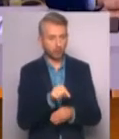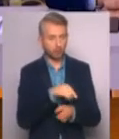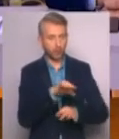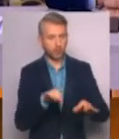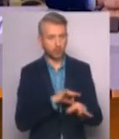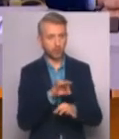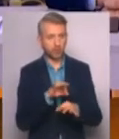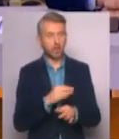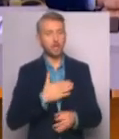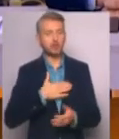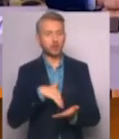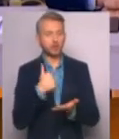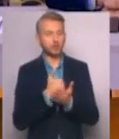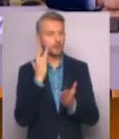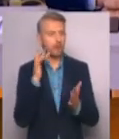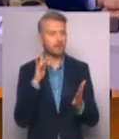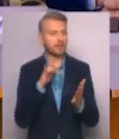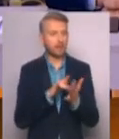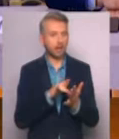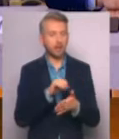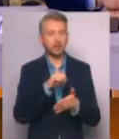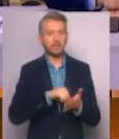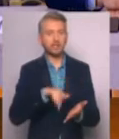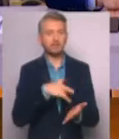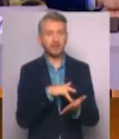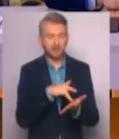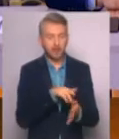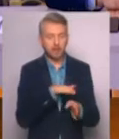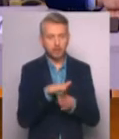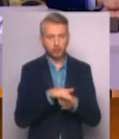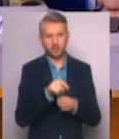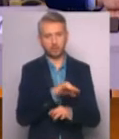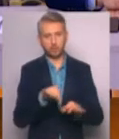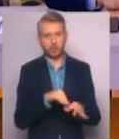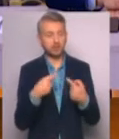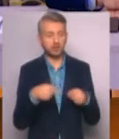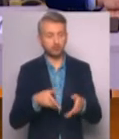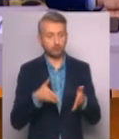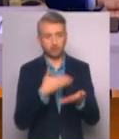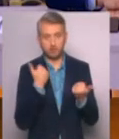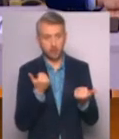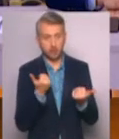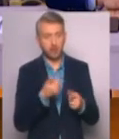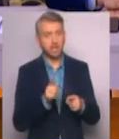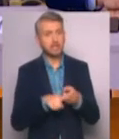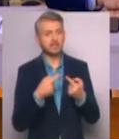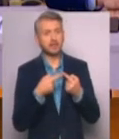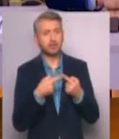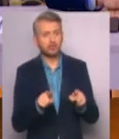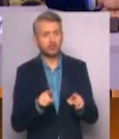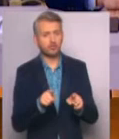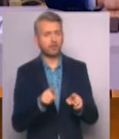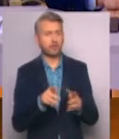проєкту. Наша основна мета і ціль – від міста реалізувати цей проєкт. У нас іншого варіанту немає. Це величезний